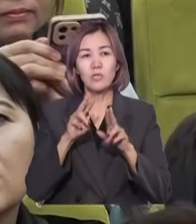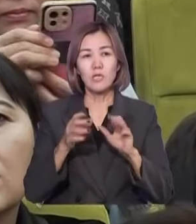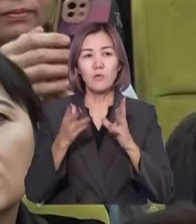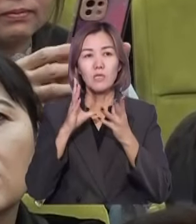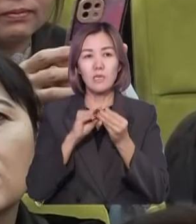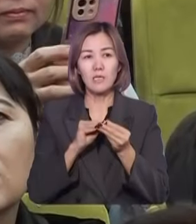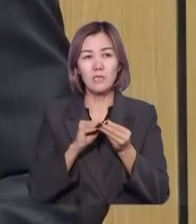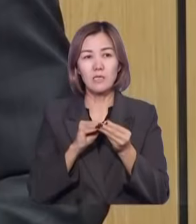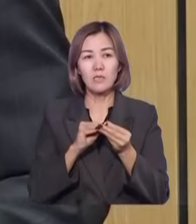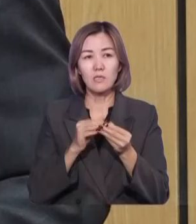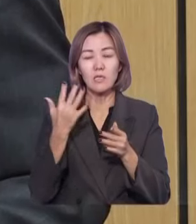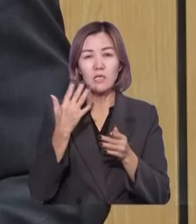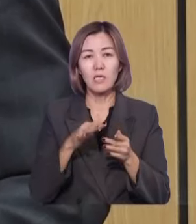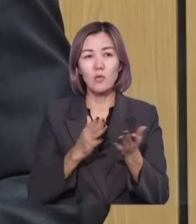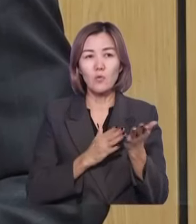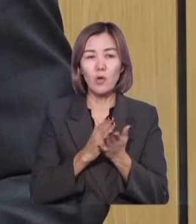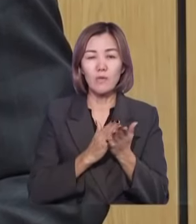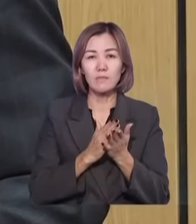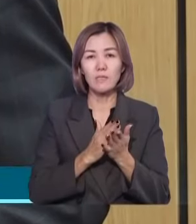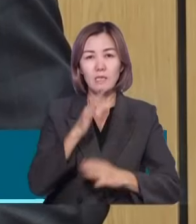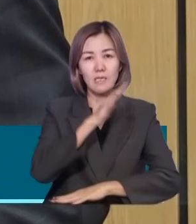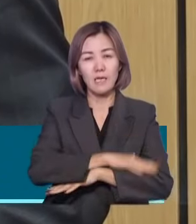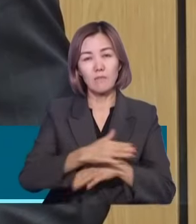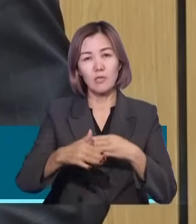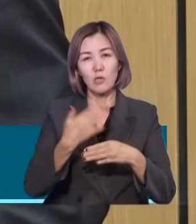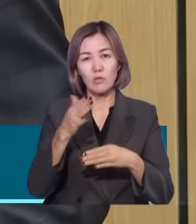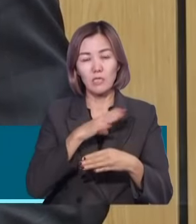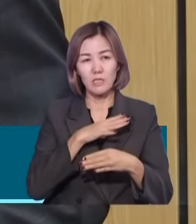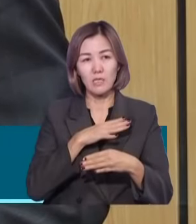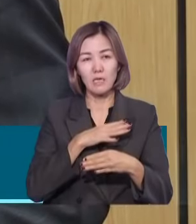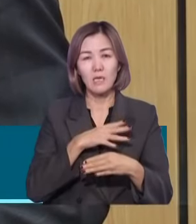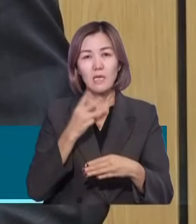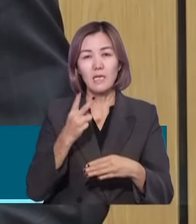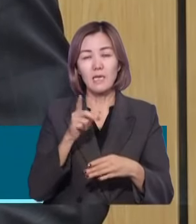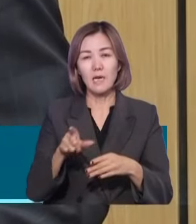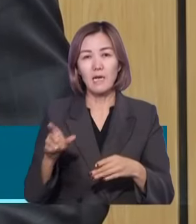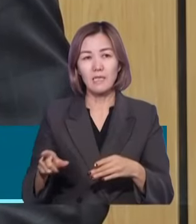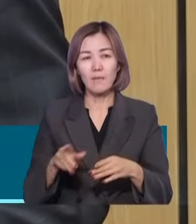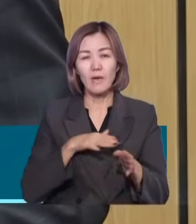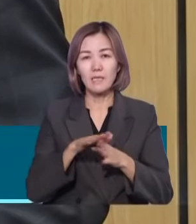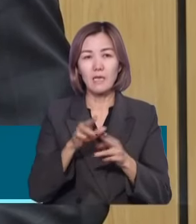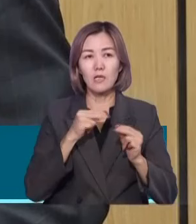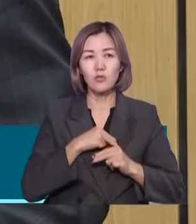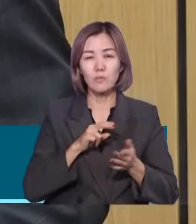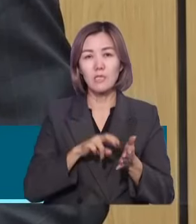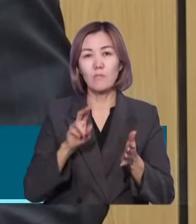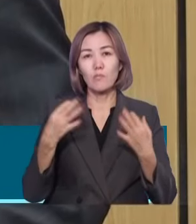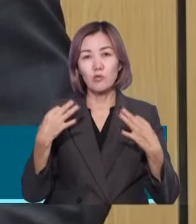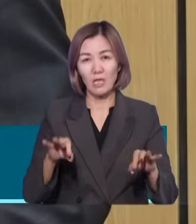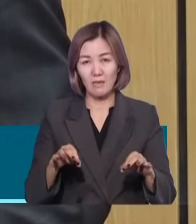қорытындысы бойынша 50 лауазымды тұлғалар тәртіптік жауапкершілікке тартылды, және 2 лауазымды тұлға атқарып отырған лауазымынан